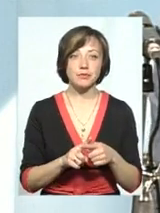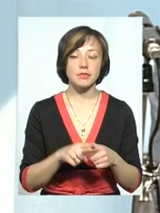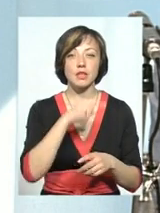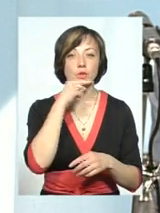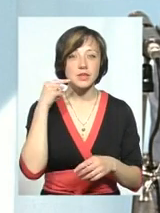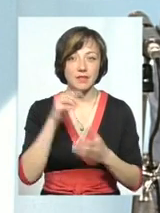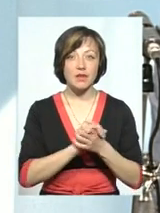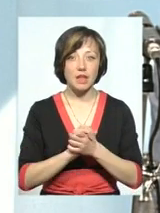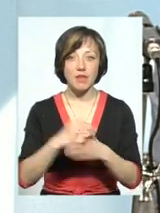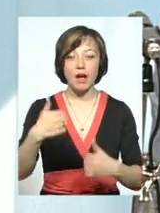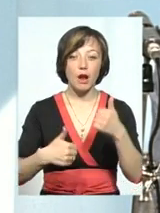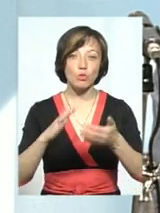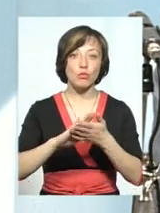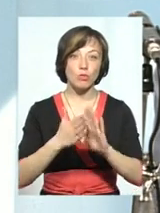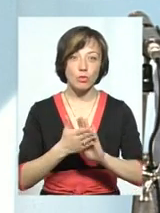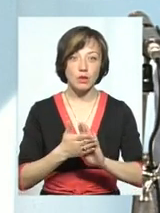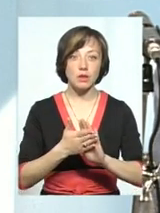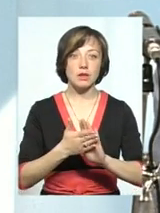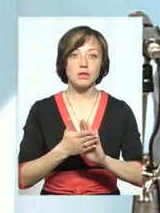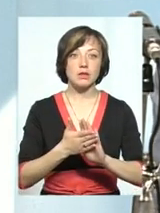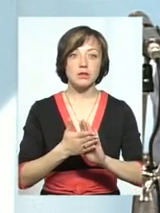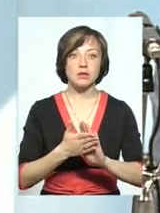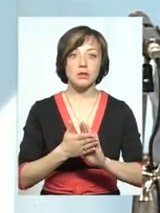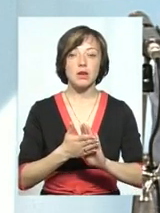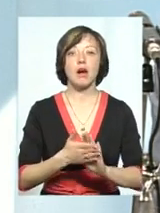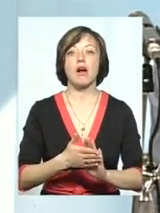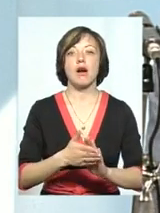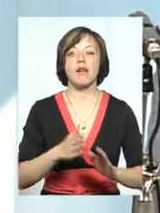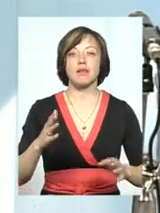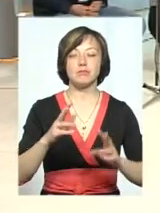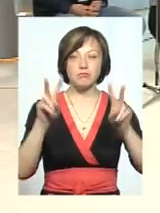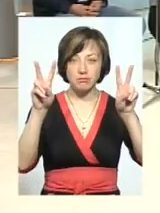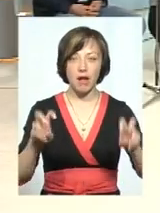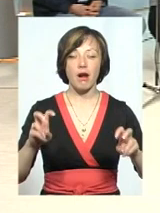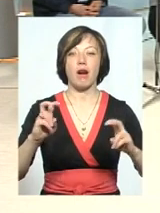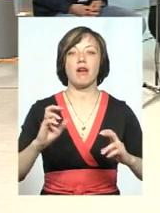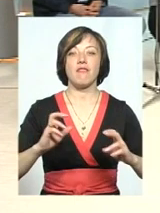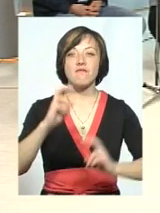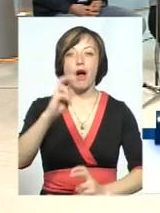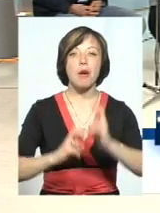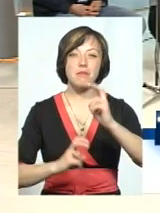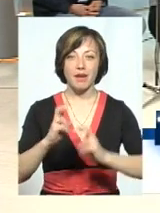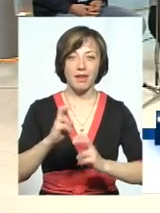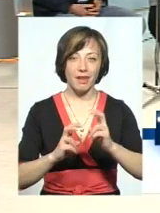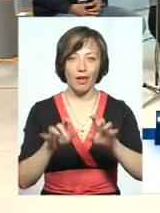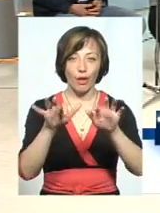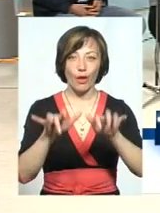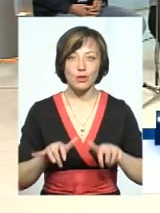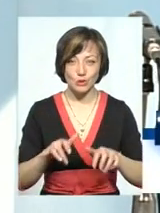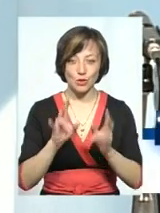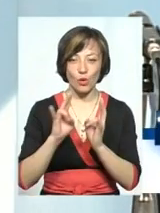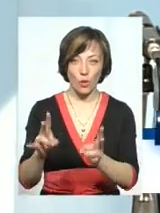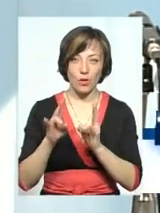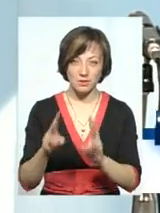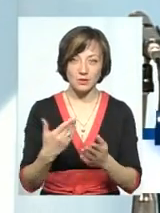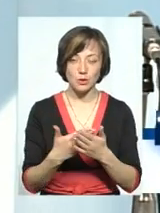Російській Федерації на грантових умовах так називаємо легендарні, так називаємо фабрики тролів, які там спеціальні люди, які там з категорії там